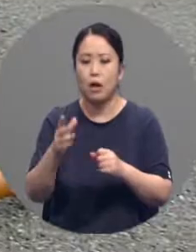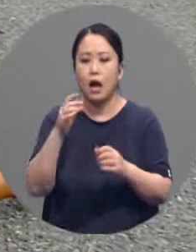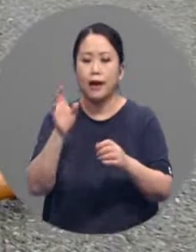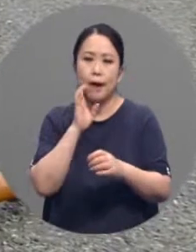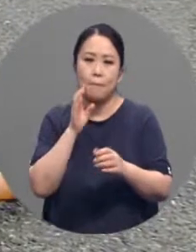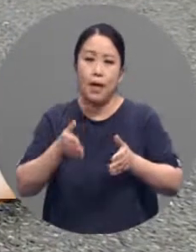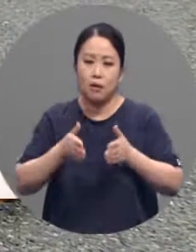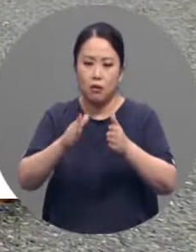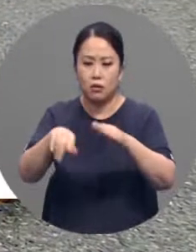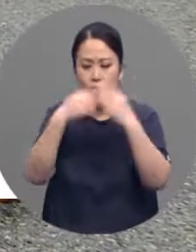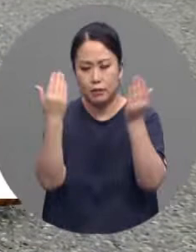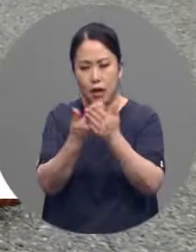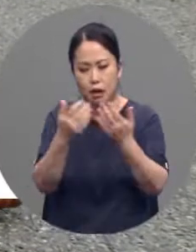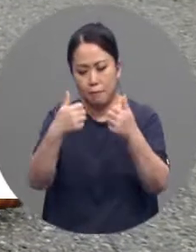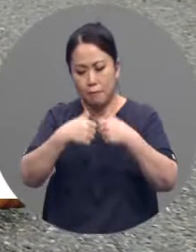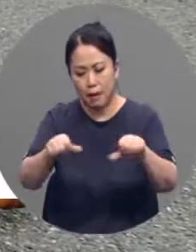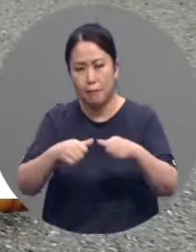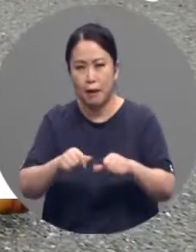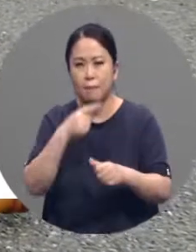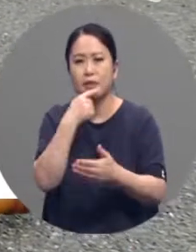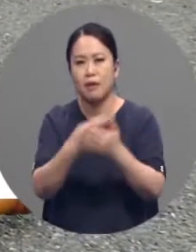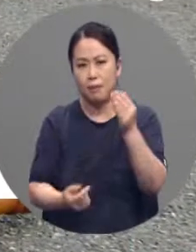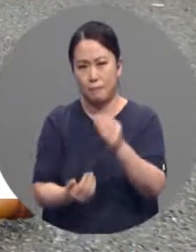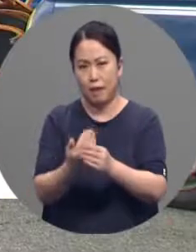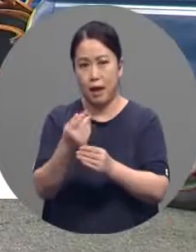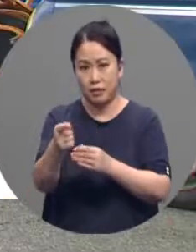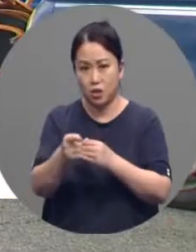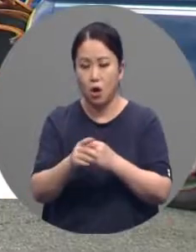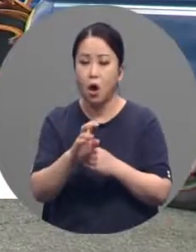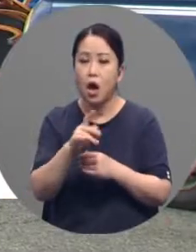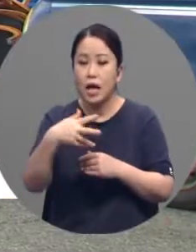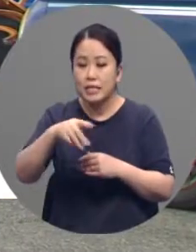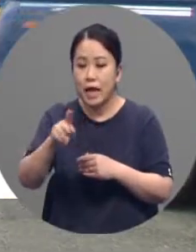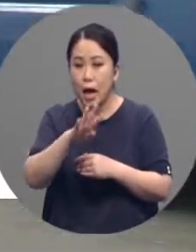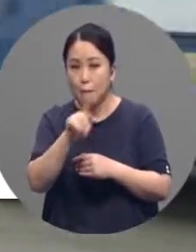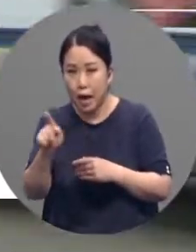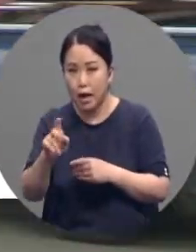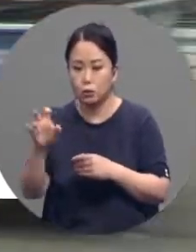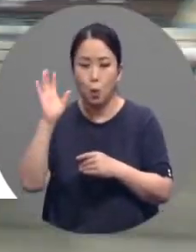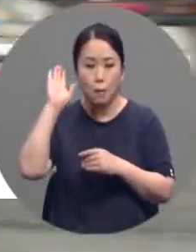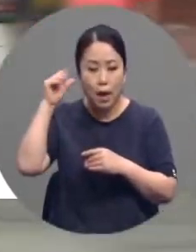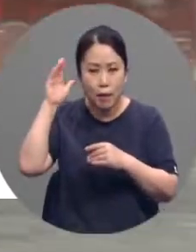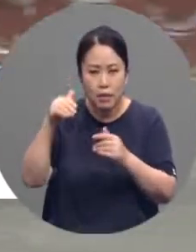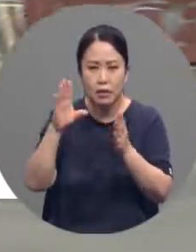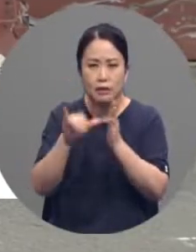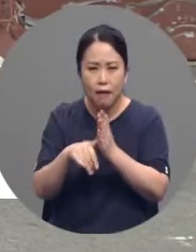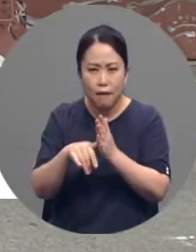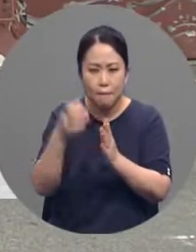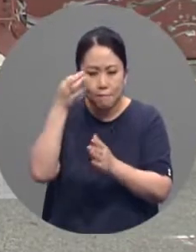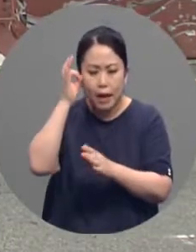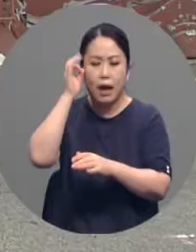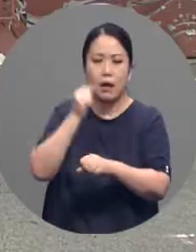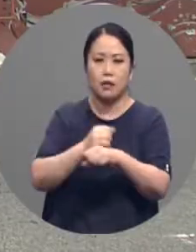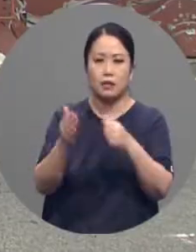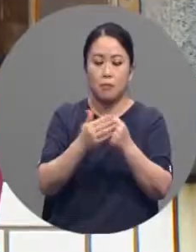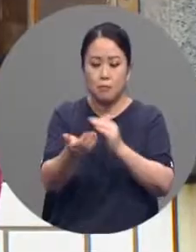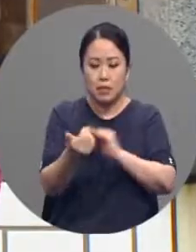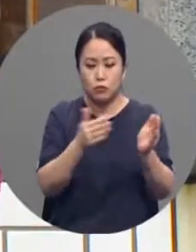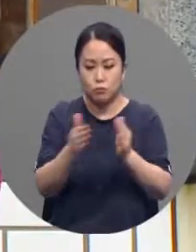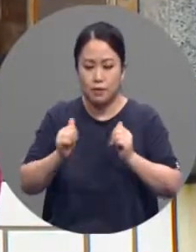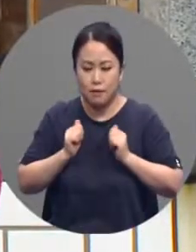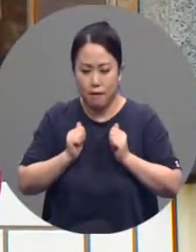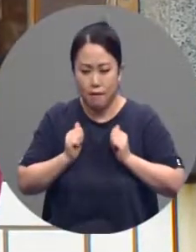태풍 매미와 차밭대의 악몽을 떠올리며 대비했지만 태풍 흰남노의 위력 앞에선 속수무책이었습니다.